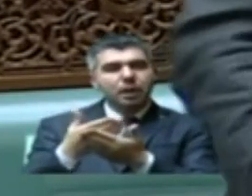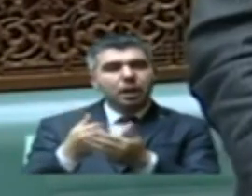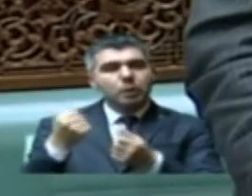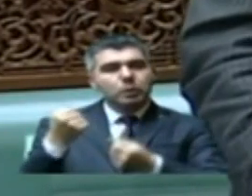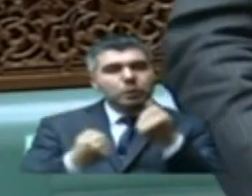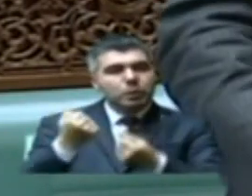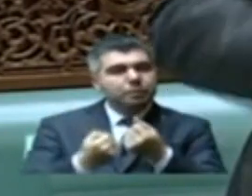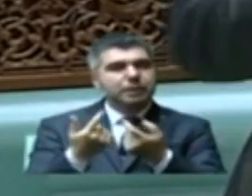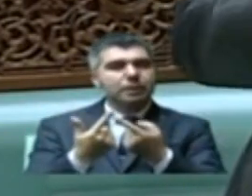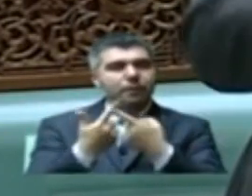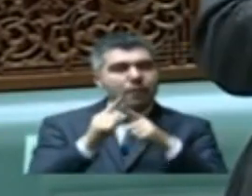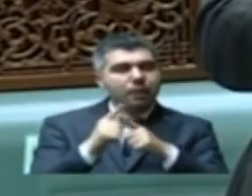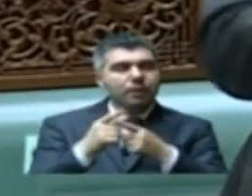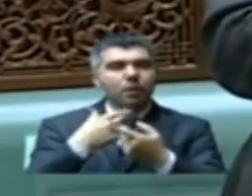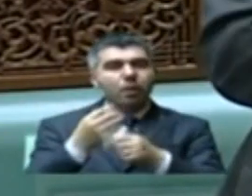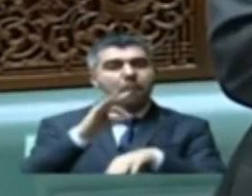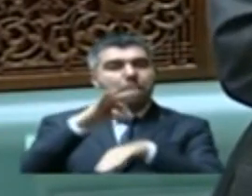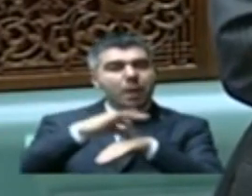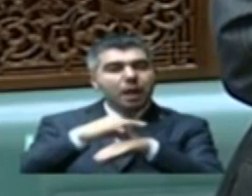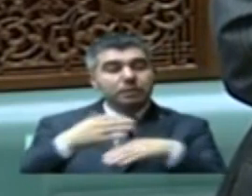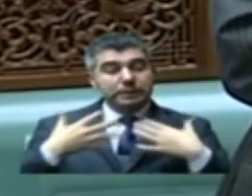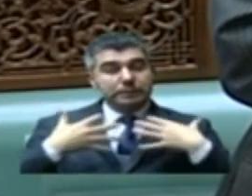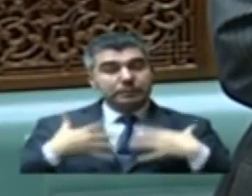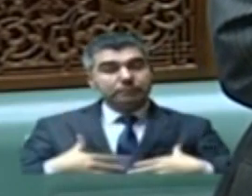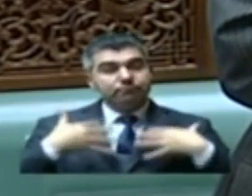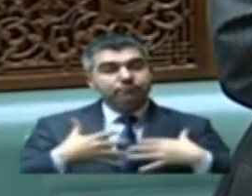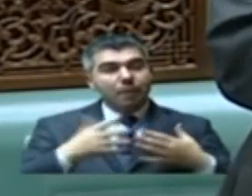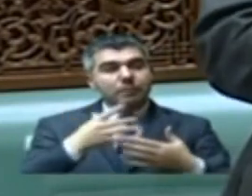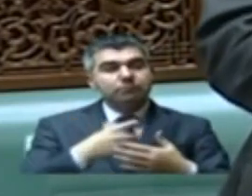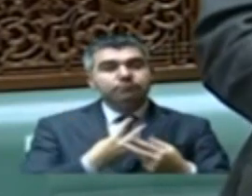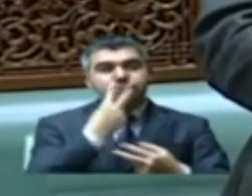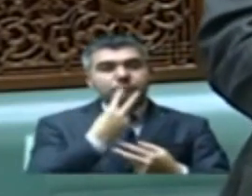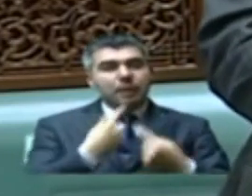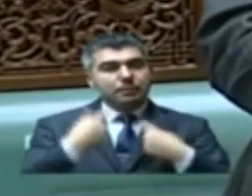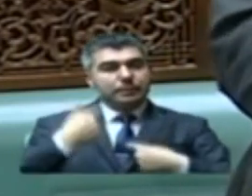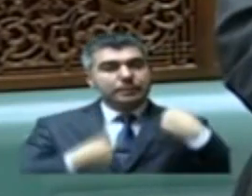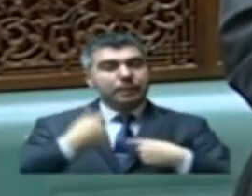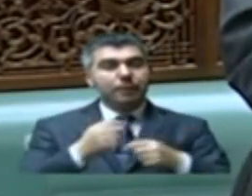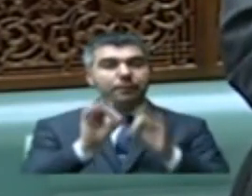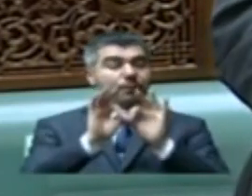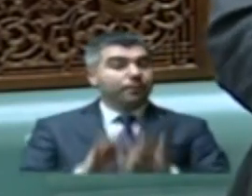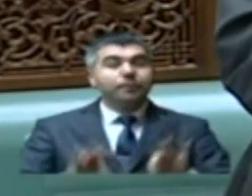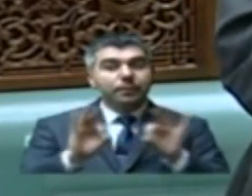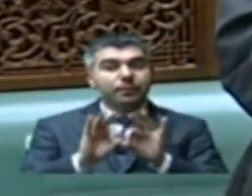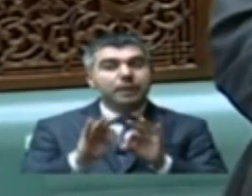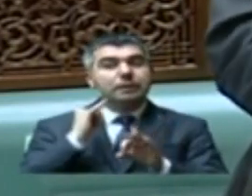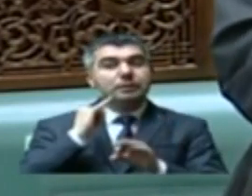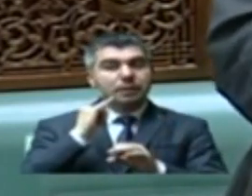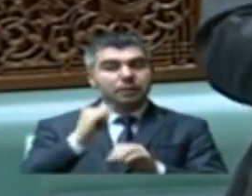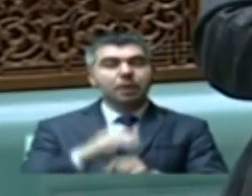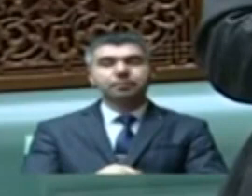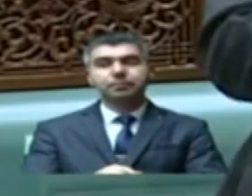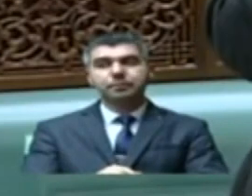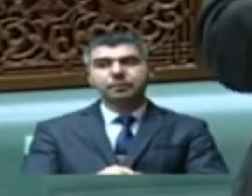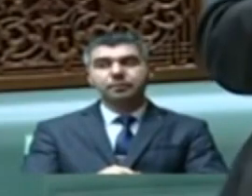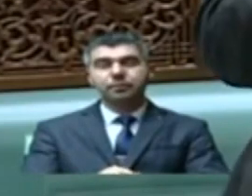اللي كيشتغلوا به، هناك أمراض ديال الصدر اللي كيتلقاو هاد الناس هادو، وكتكون بأن أمراض مزمنة. ولهذا أقول